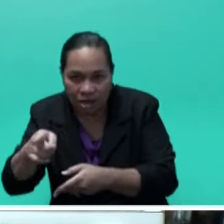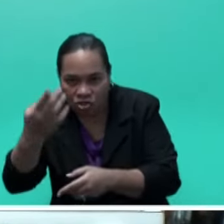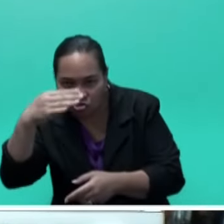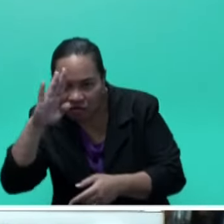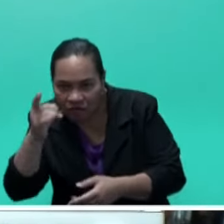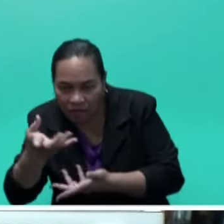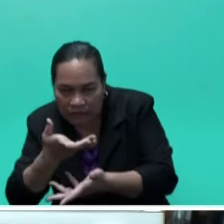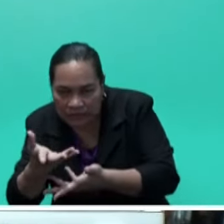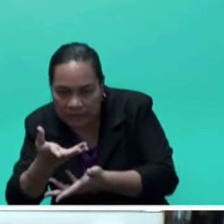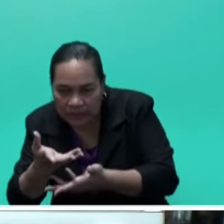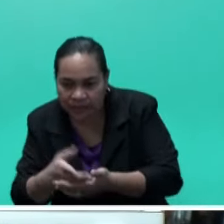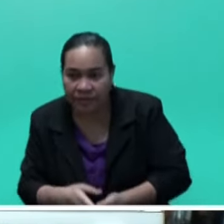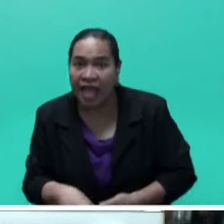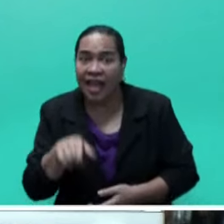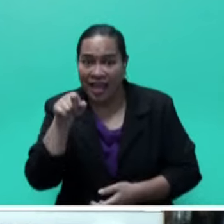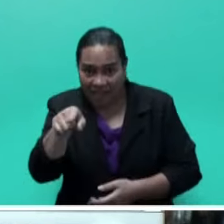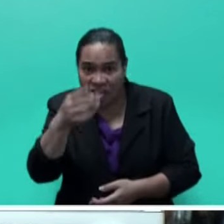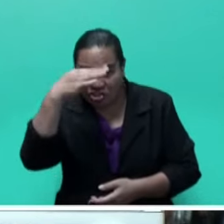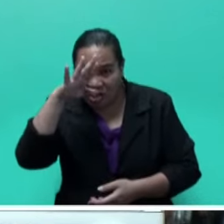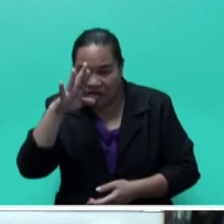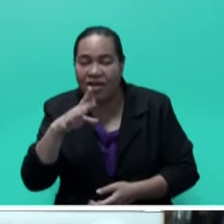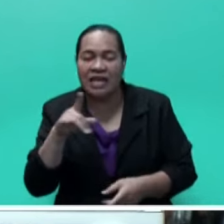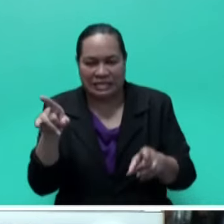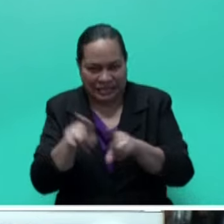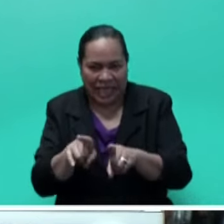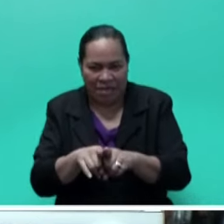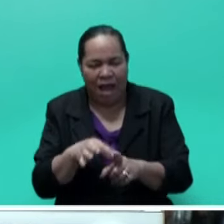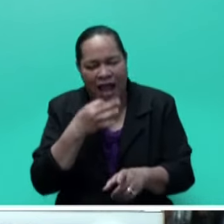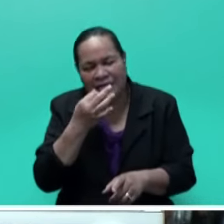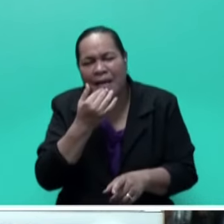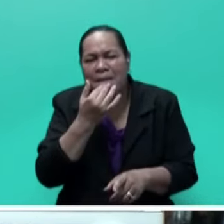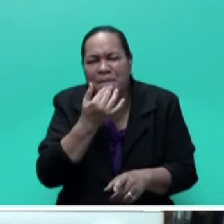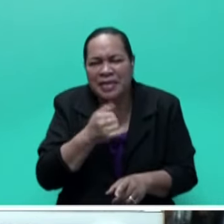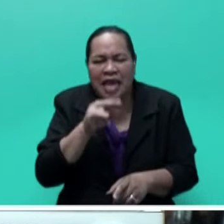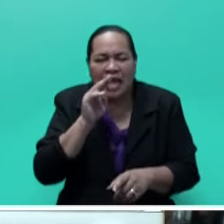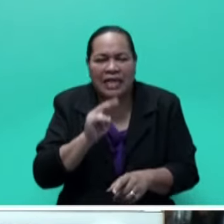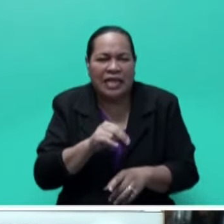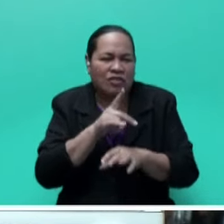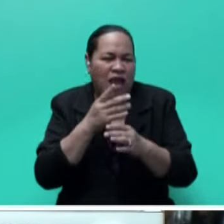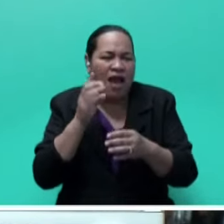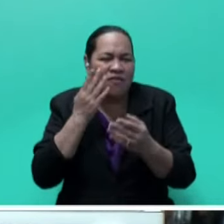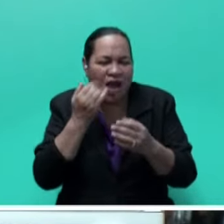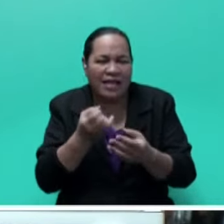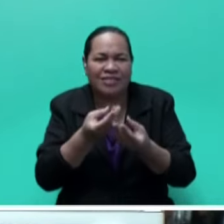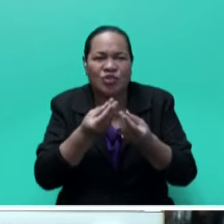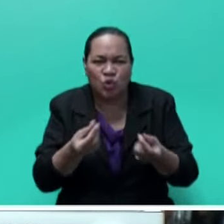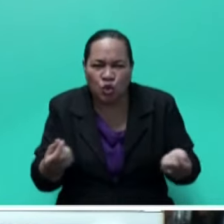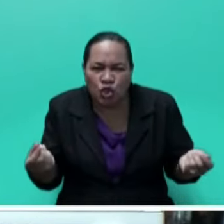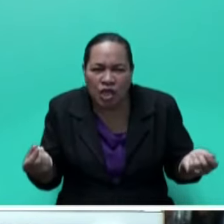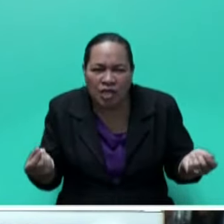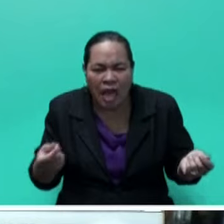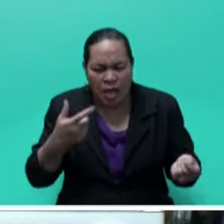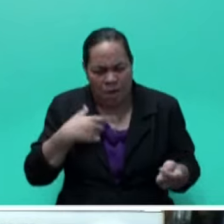vitilevu, e pinakata talangau ko ke lura e dona kena ngon sala. Mena roni walikina na kuai e